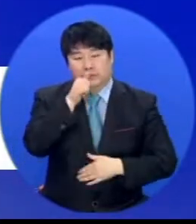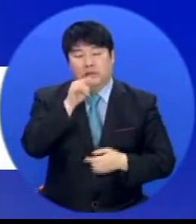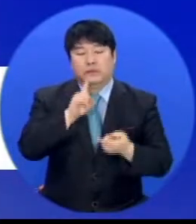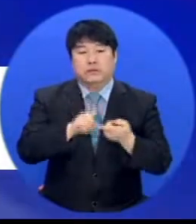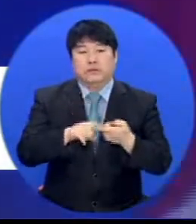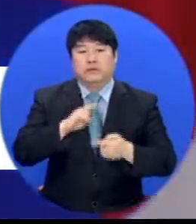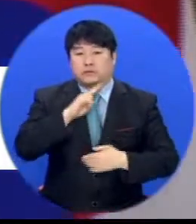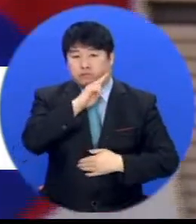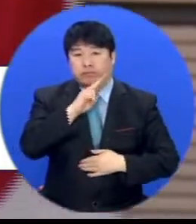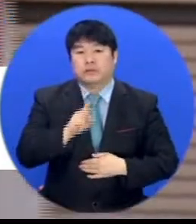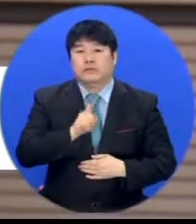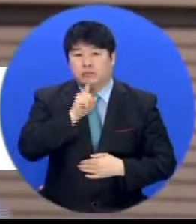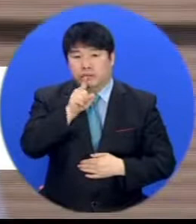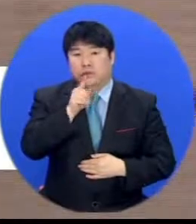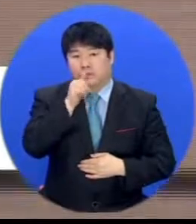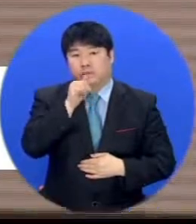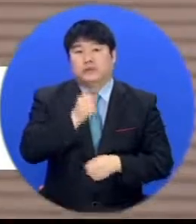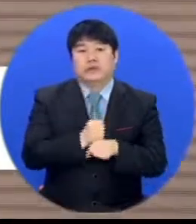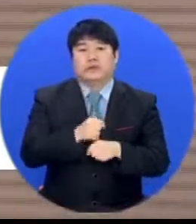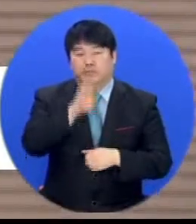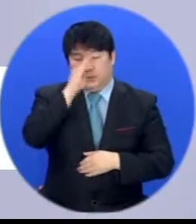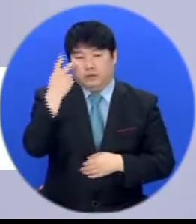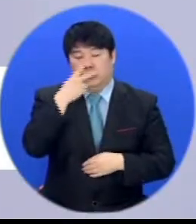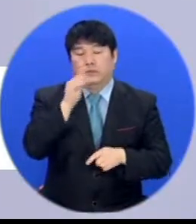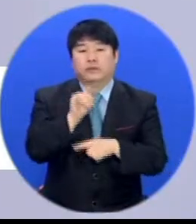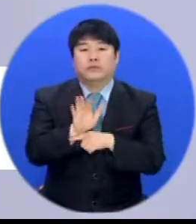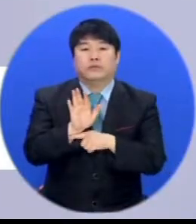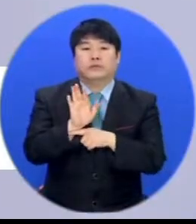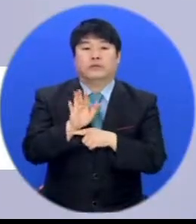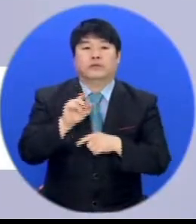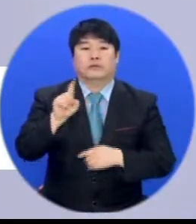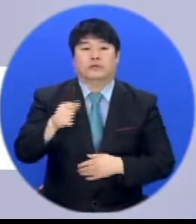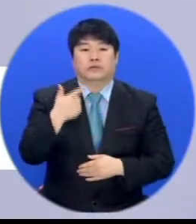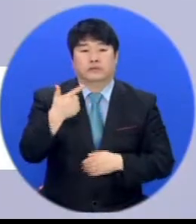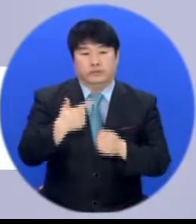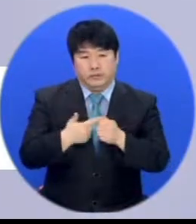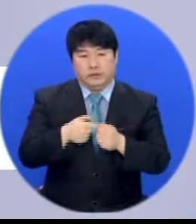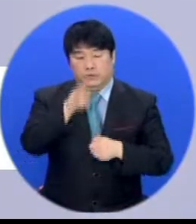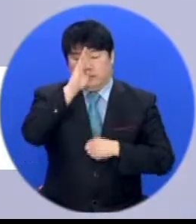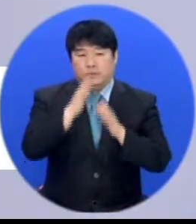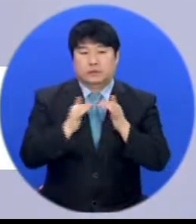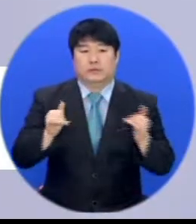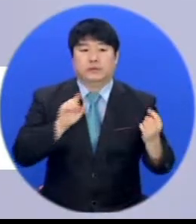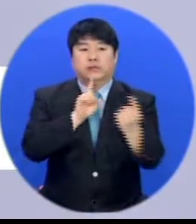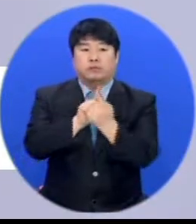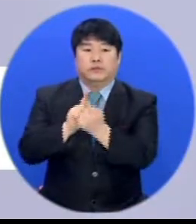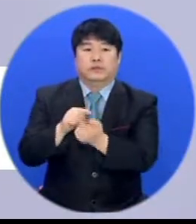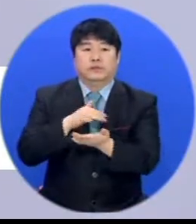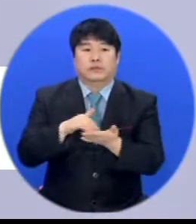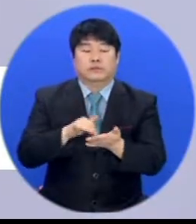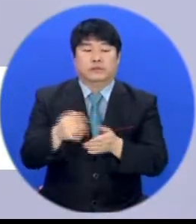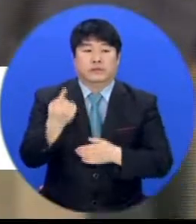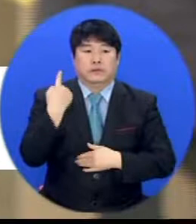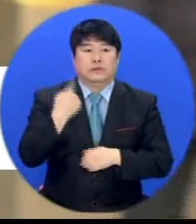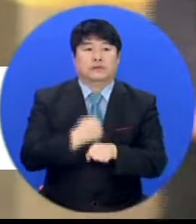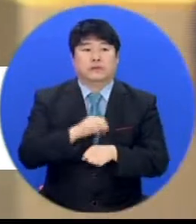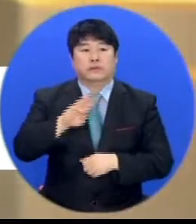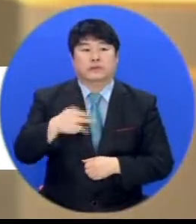것인지 의구심이 제기되고 있습니다. 질병관리본부는 16번째 확진자의 접촉자 수를